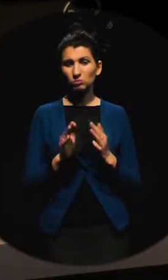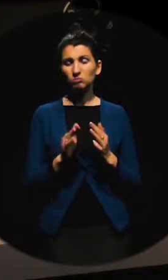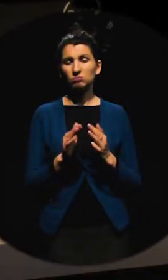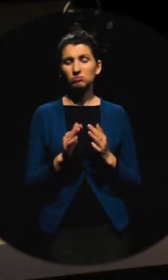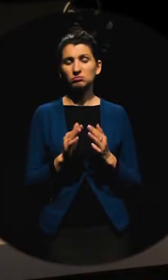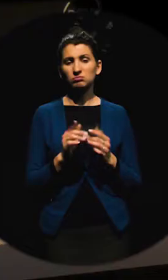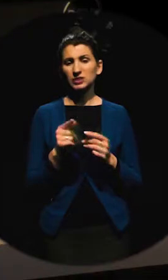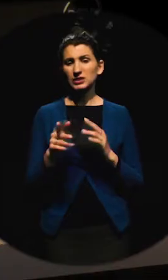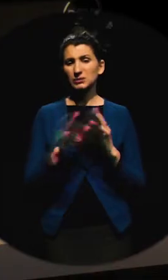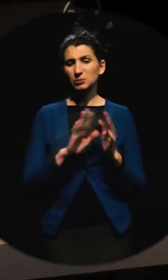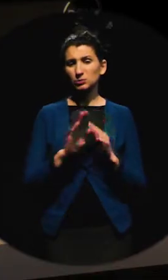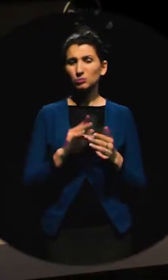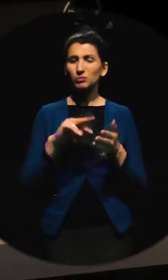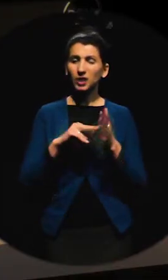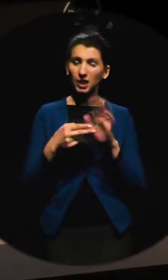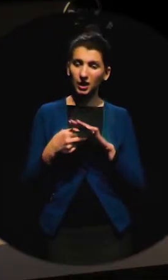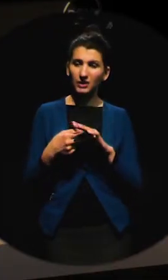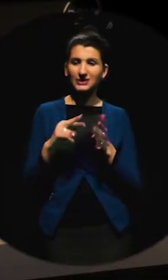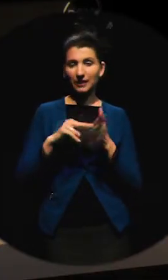ten rodzaj strategii,